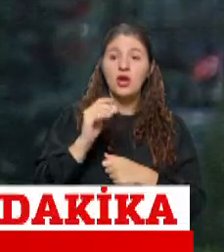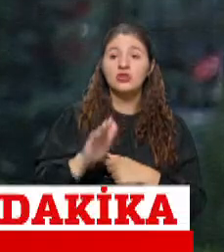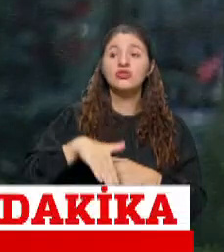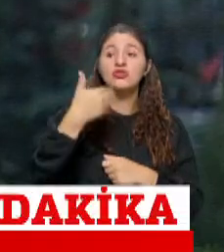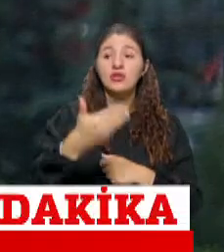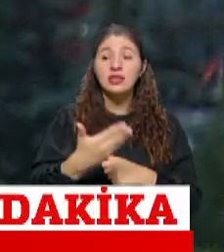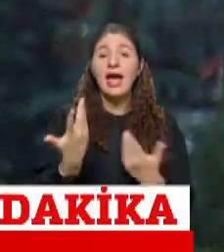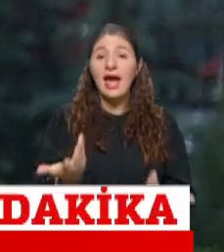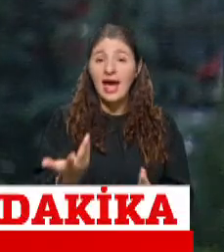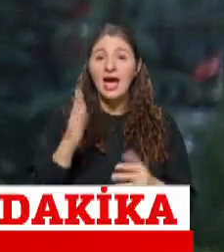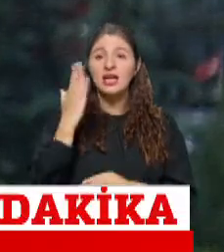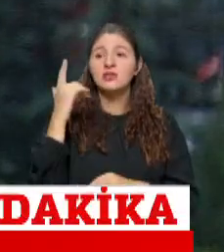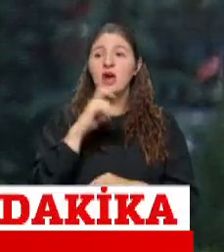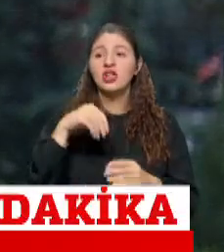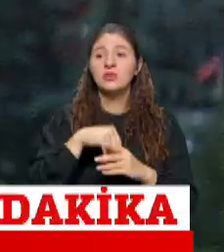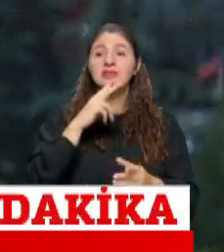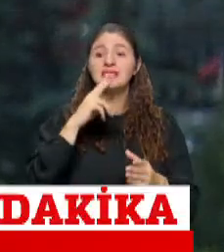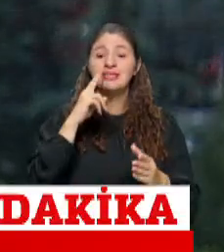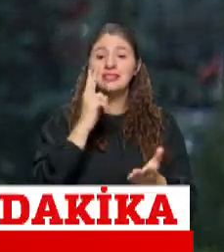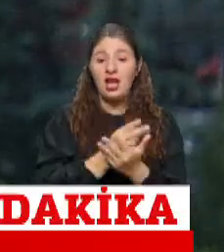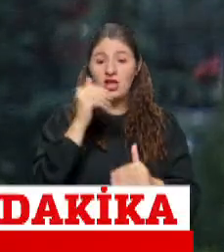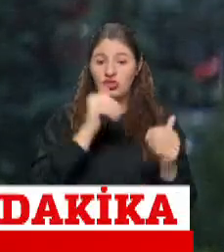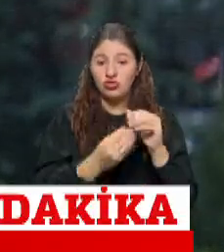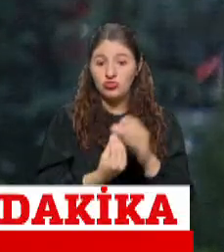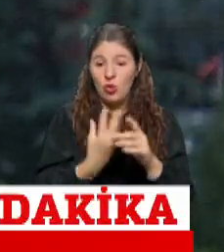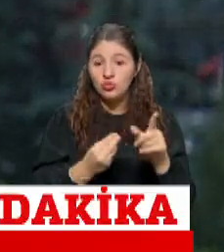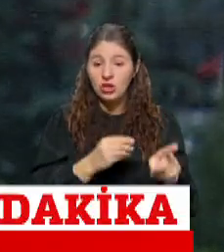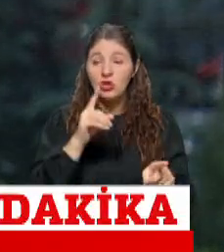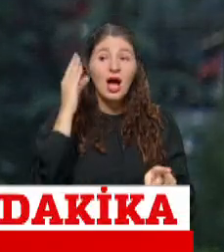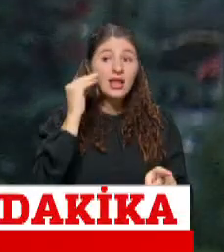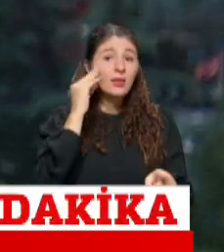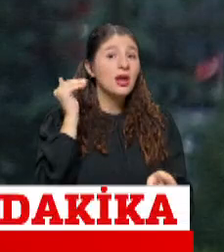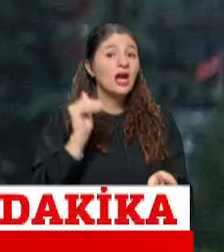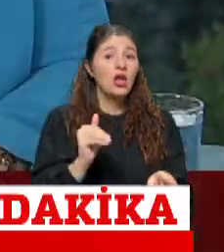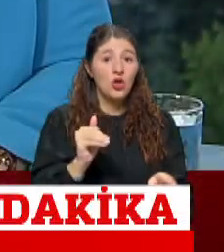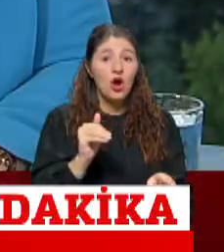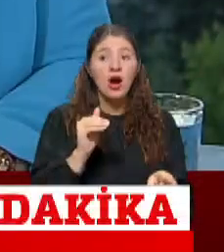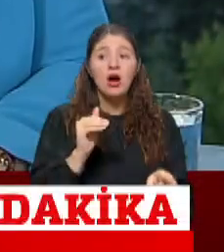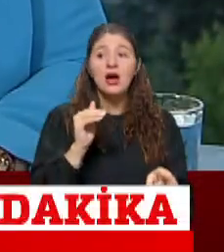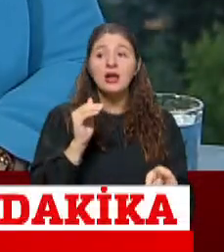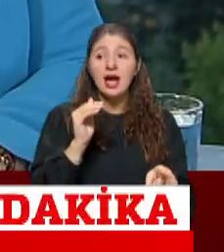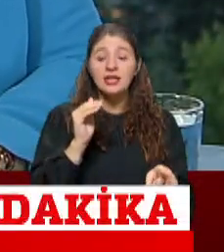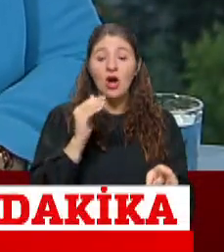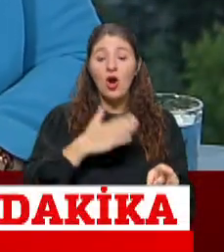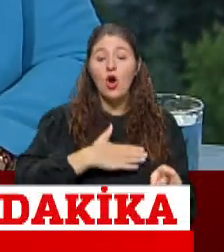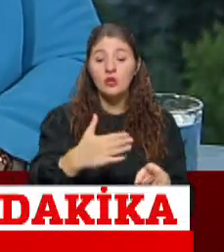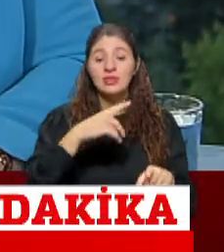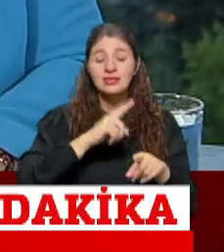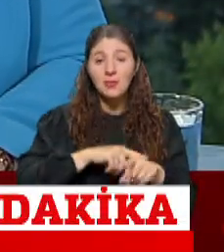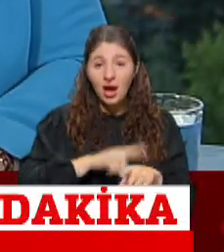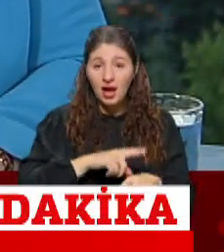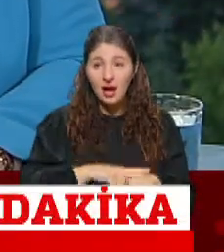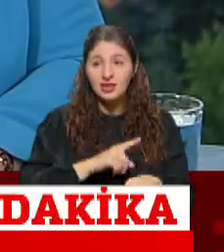Sonrasında eğer Kasım ayı için bir seçim kararı alınırsa bu şu anlama geliyor. Önümüzdeki